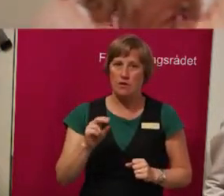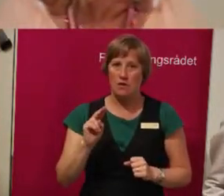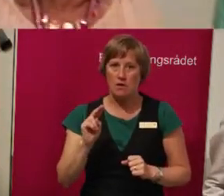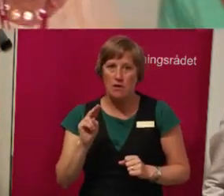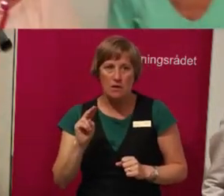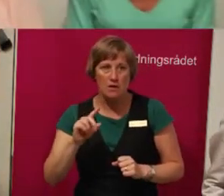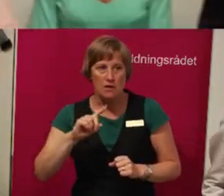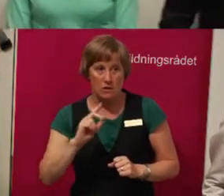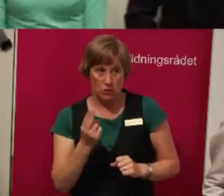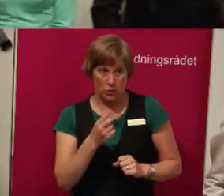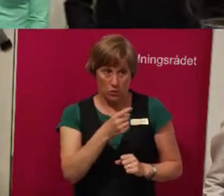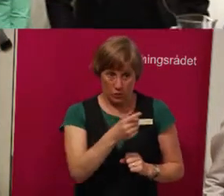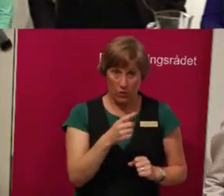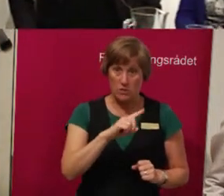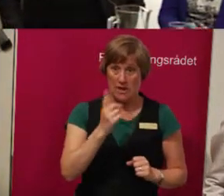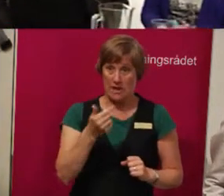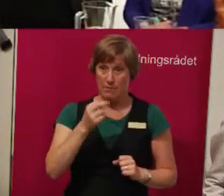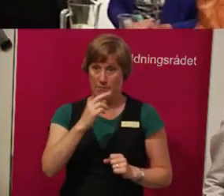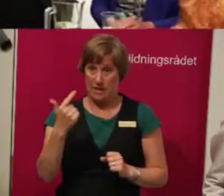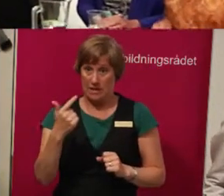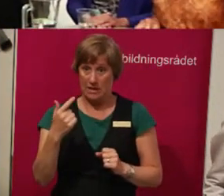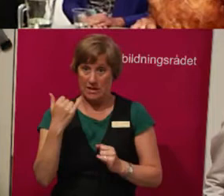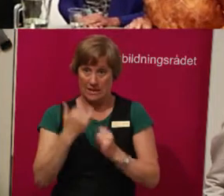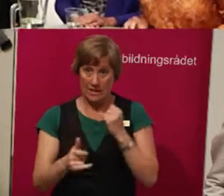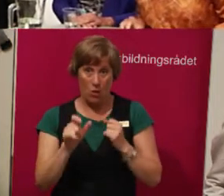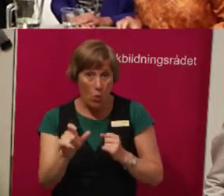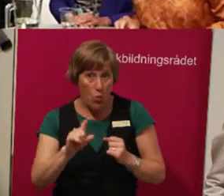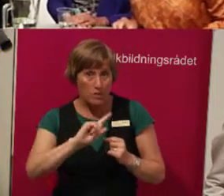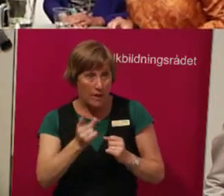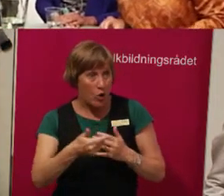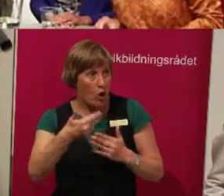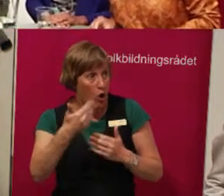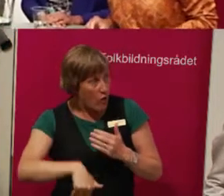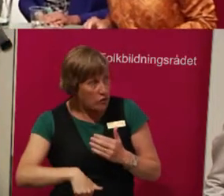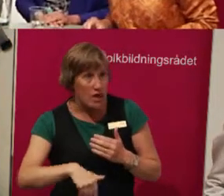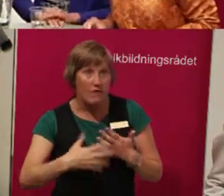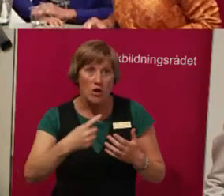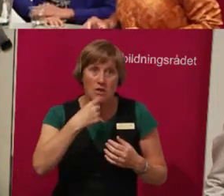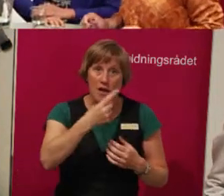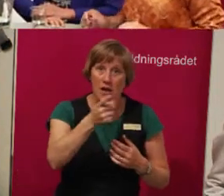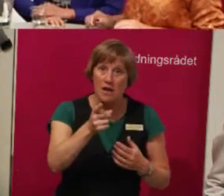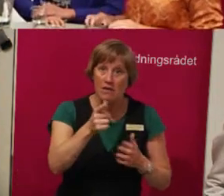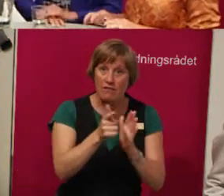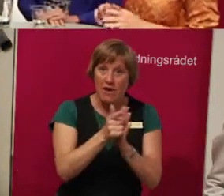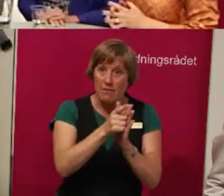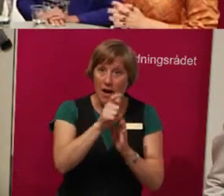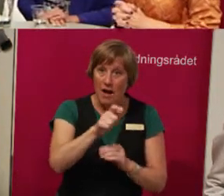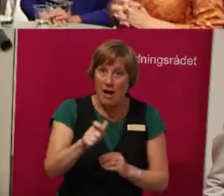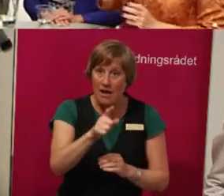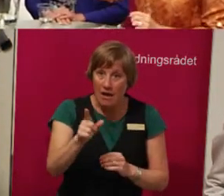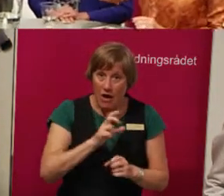vi avrunda. Tror jag. Klockan, vad säger de som filmar här nu? Har ni koll på